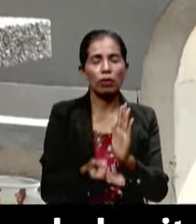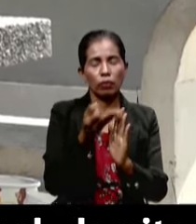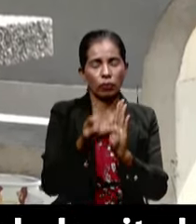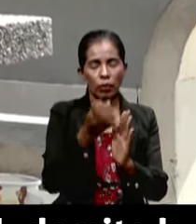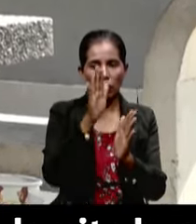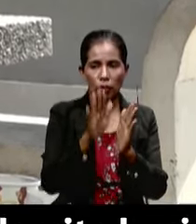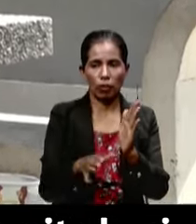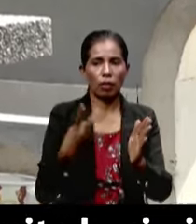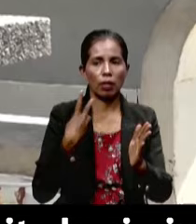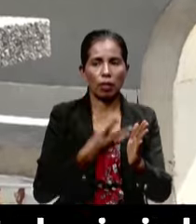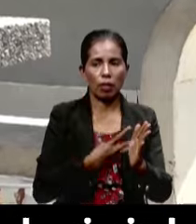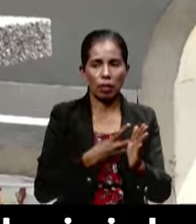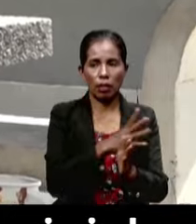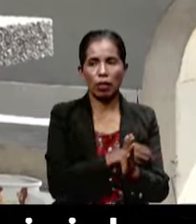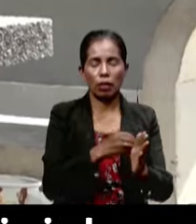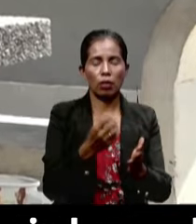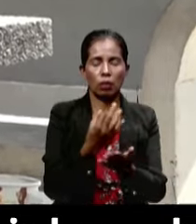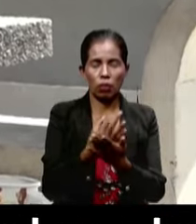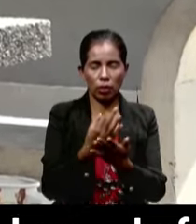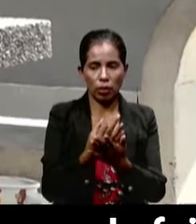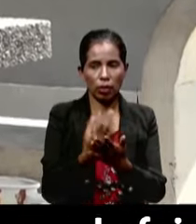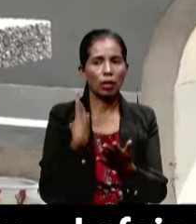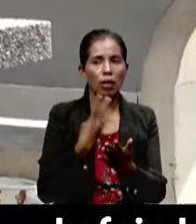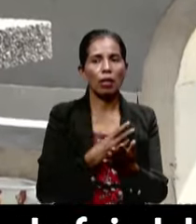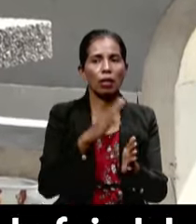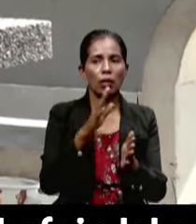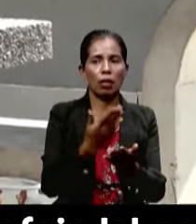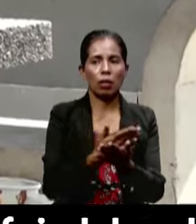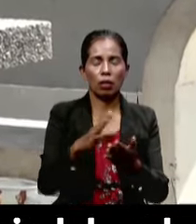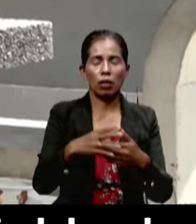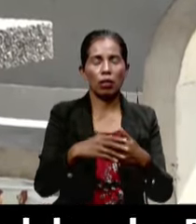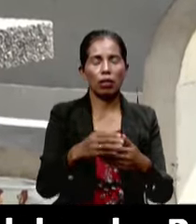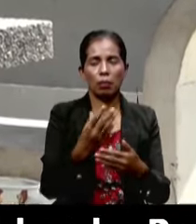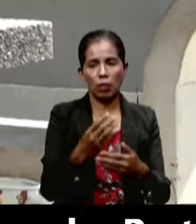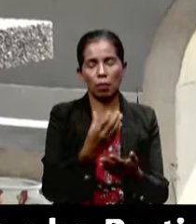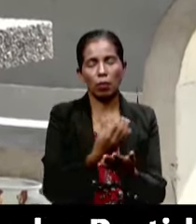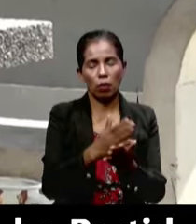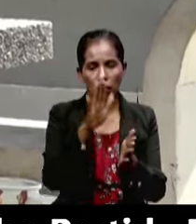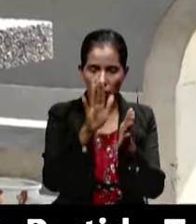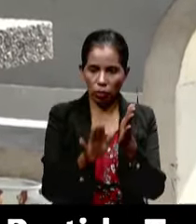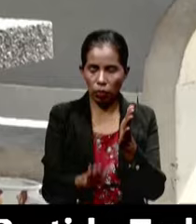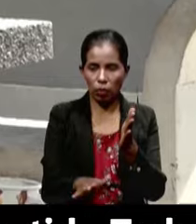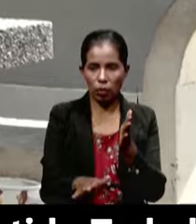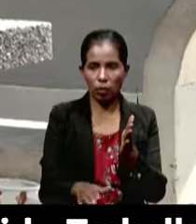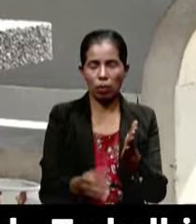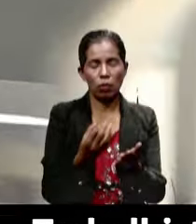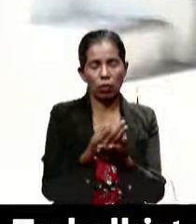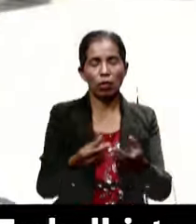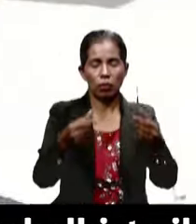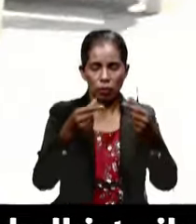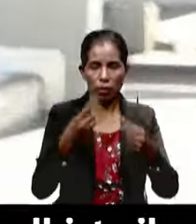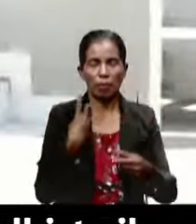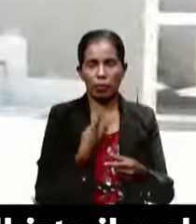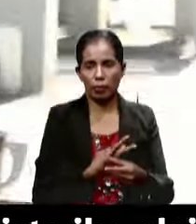dunia osang nebe ami target asa osang inan ne. Osan pun memang hola osan montante asane. Ami target per dunia osan ini yang ne mai dekora.